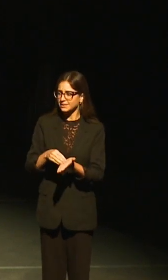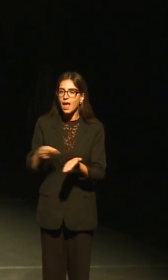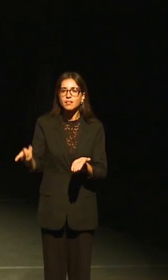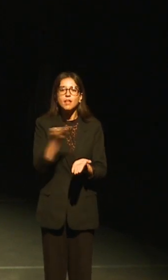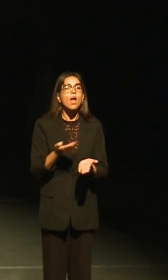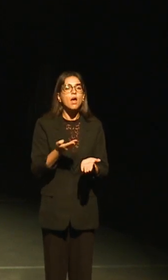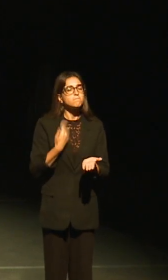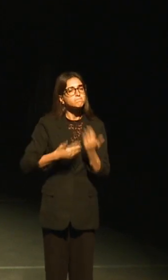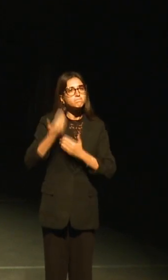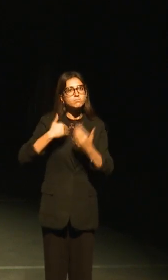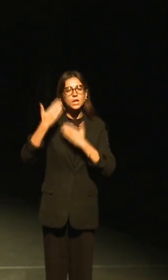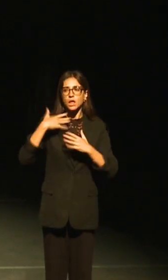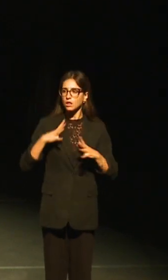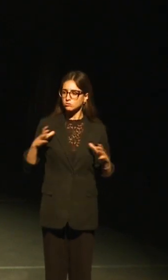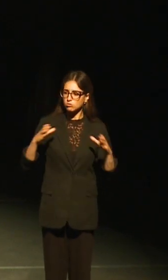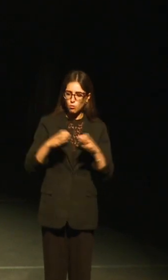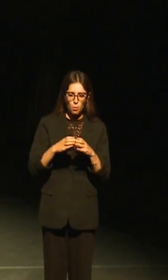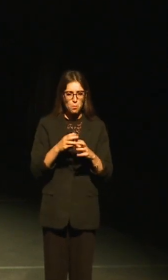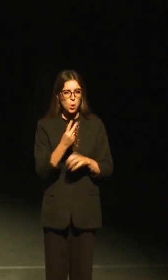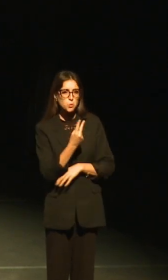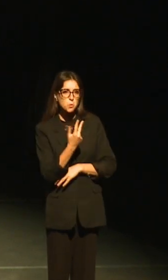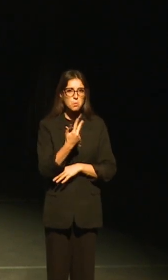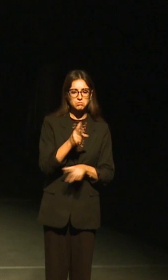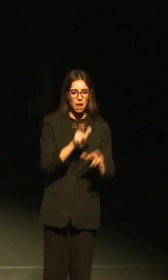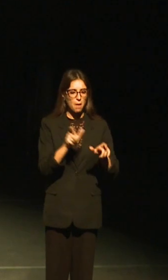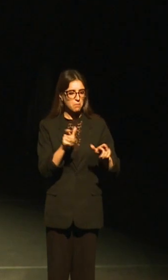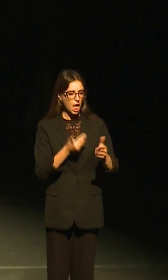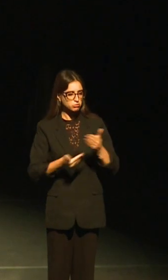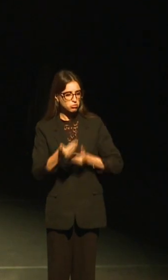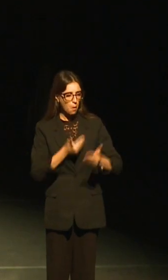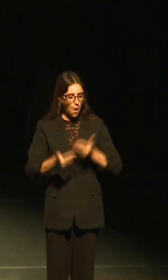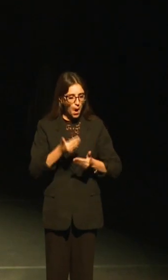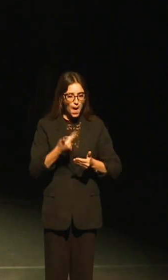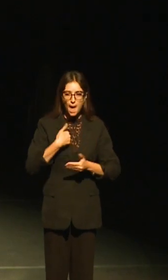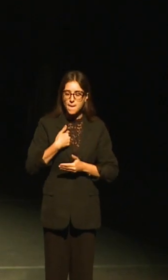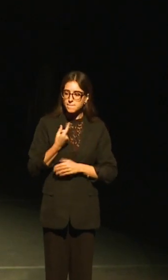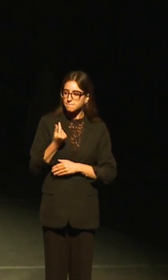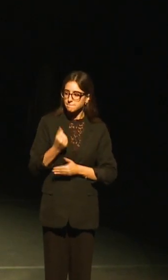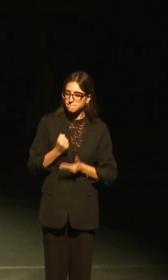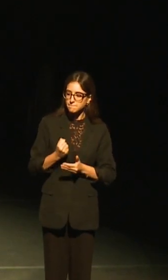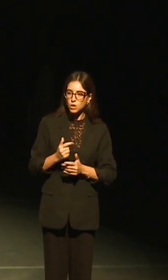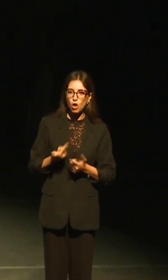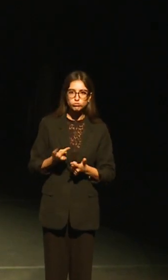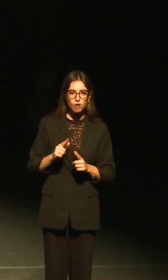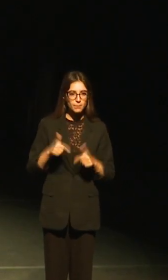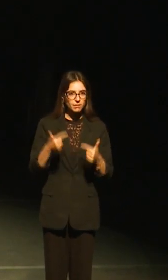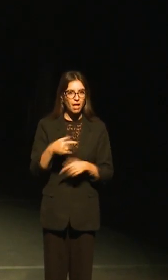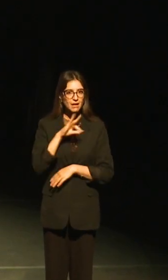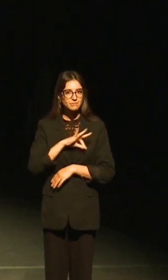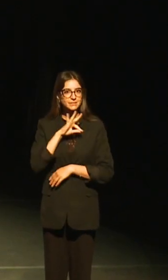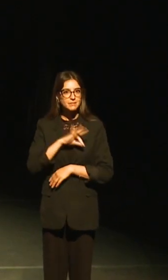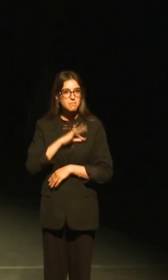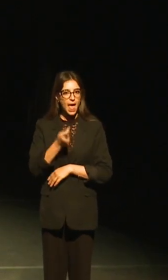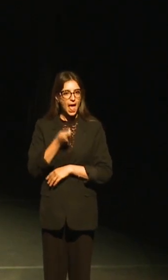persone a fare Mi ricordo quando non avevamo nemmeno nelle casse i fondi per pagare gli stipendi erano quelli i tempi